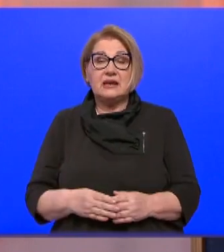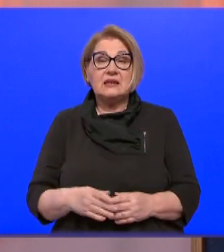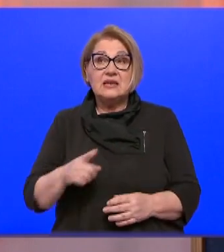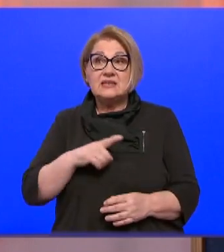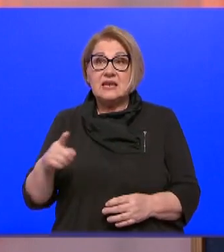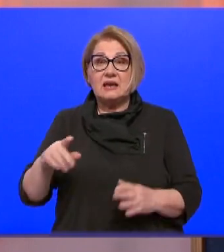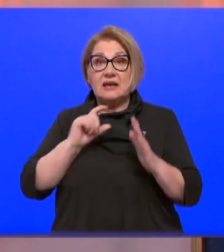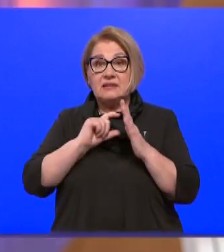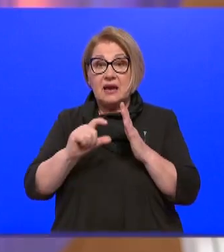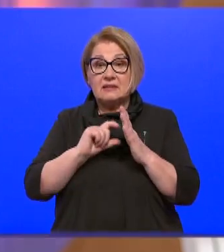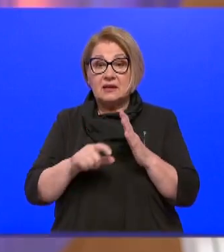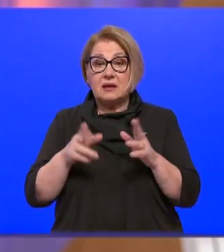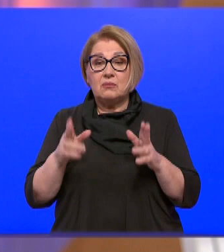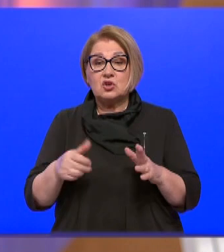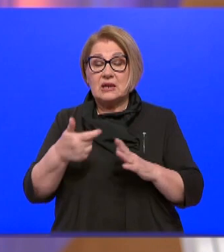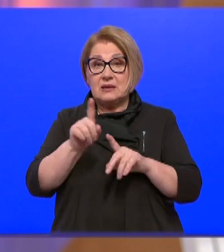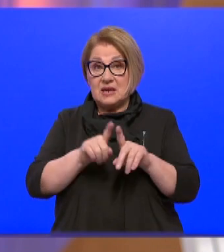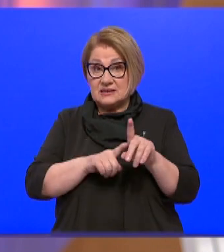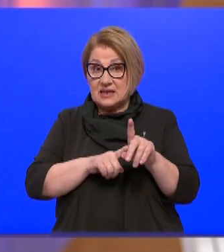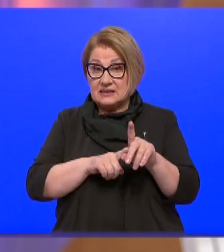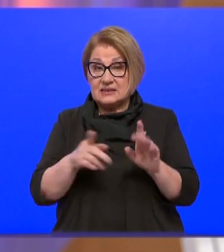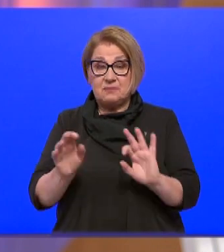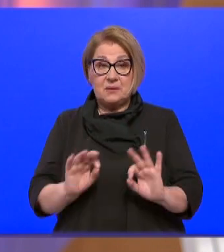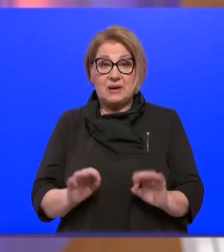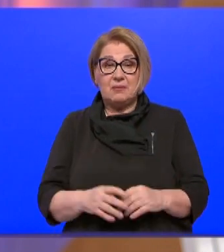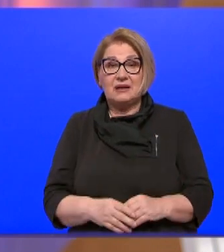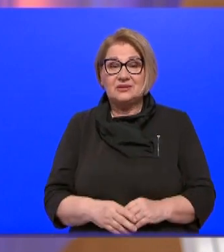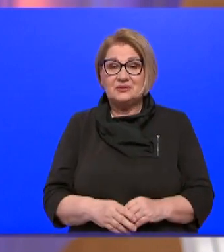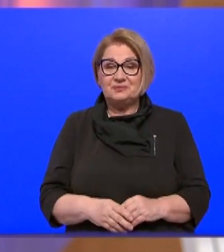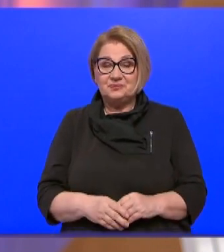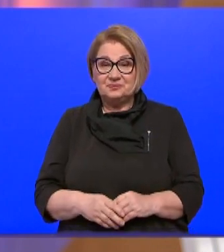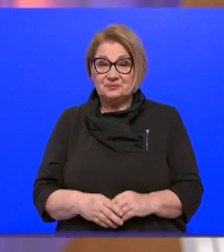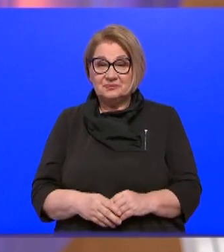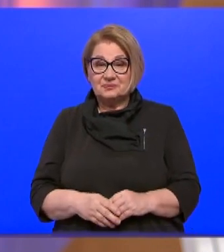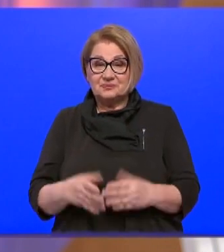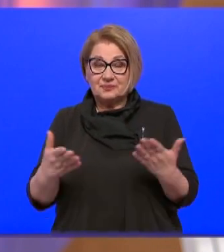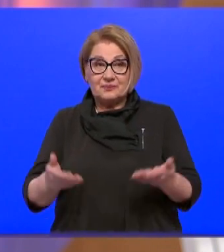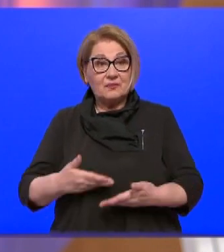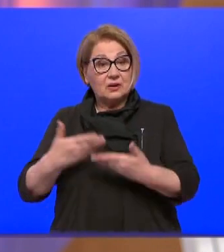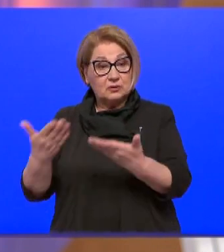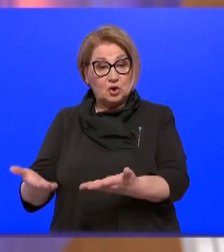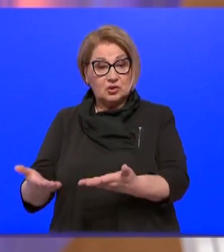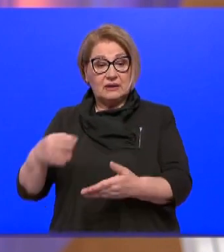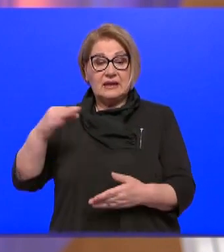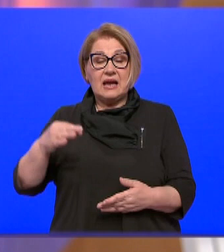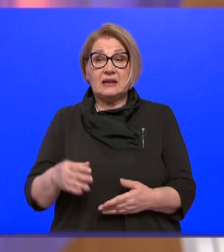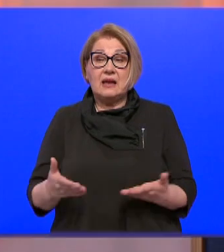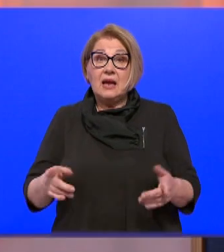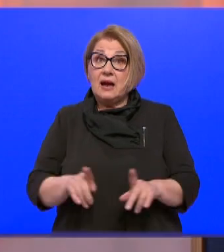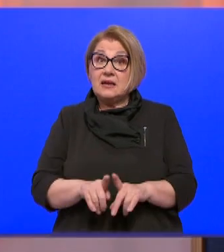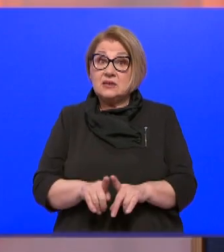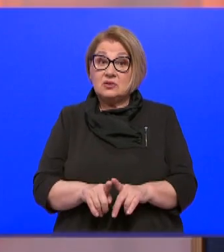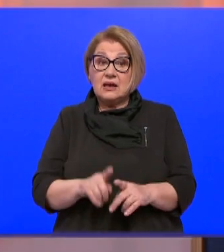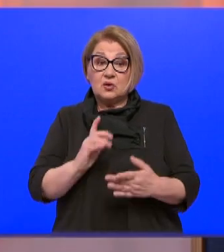cijeli tjedan, možda čak i mjesece ste vi pripremali sve to. Izvolite malo o samoj dodjeli, ali istovremeno i o